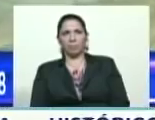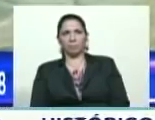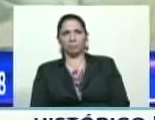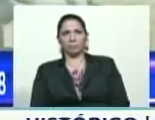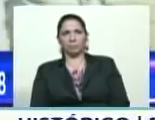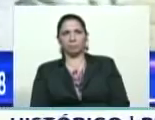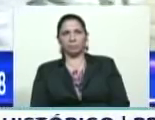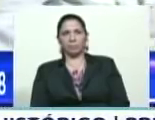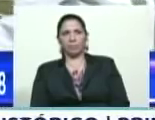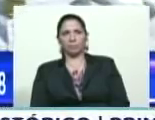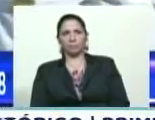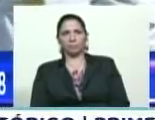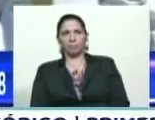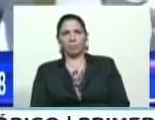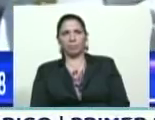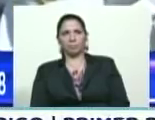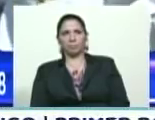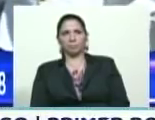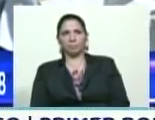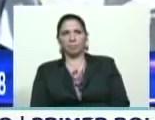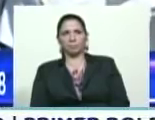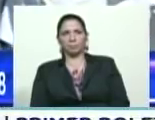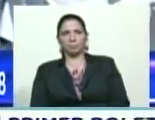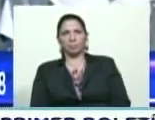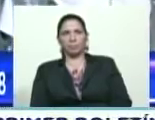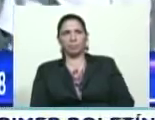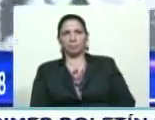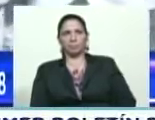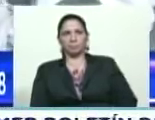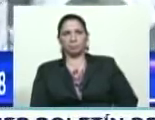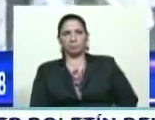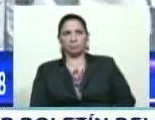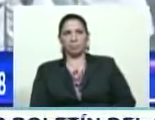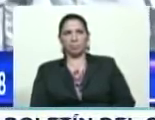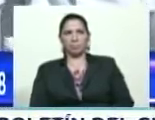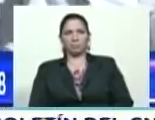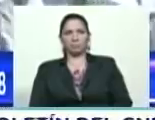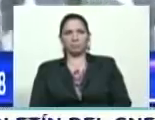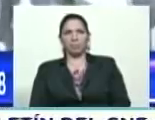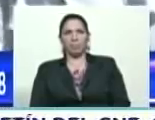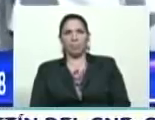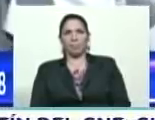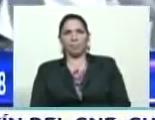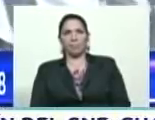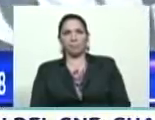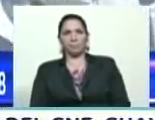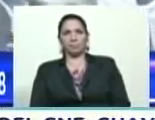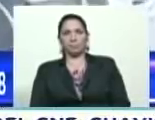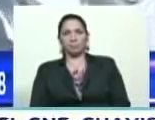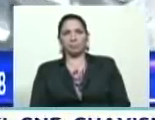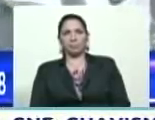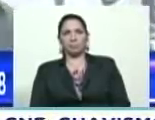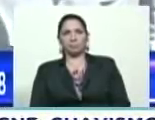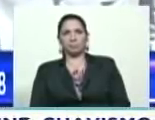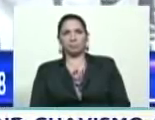проектов, новых усилий в развитии взаимовыгодного сотрудничества между Россией и Венесуэлой.